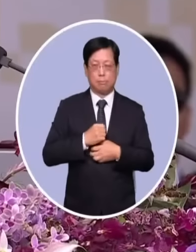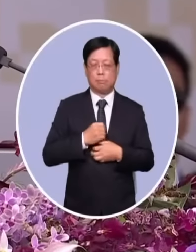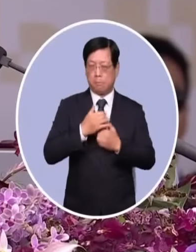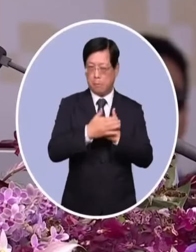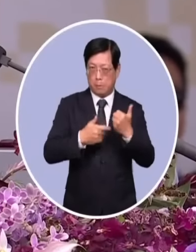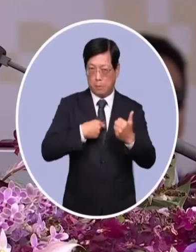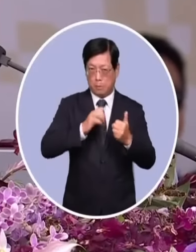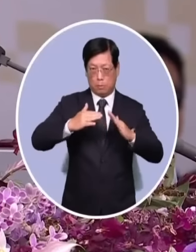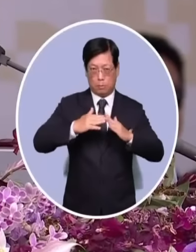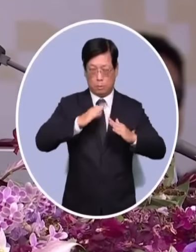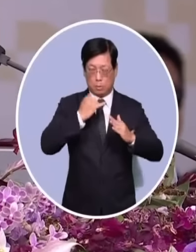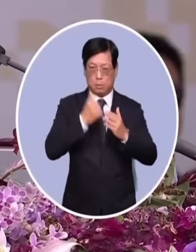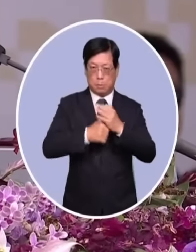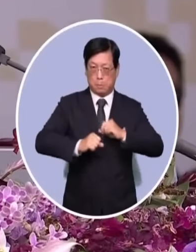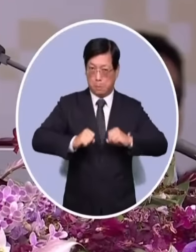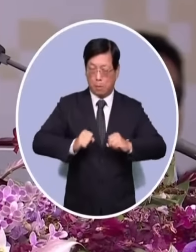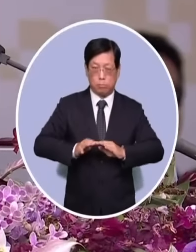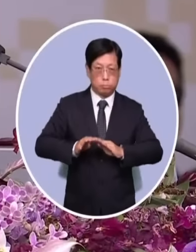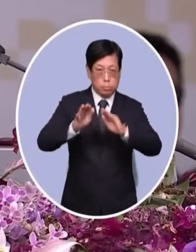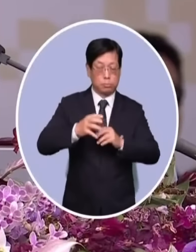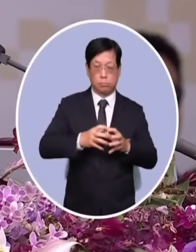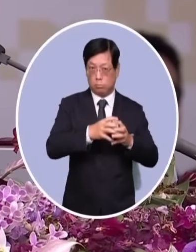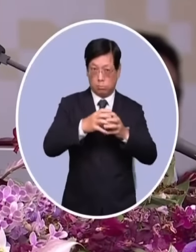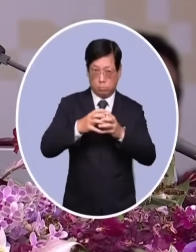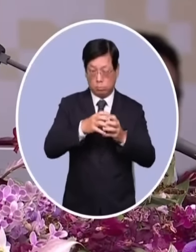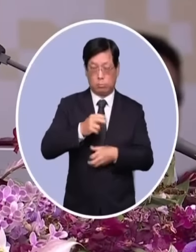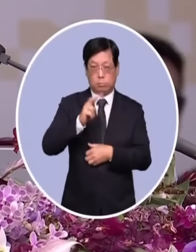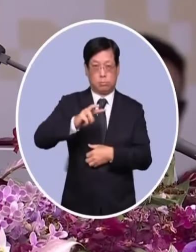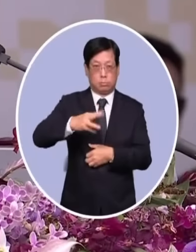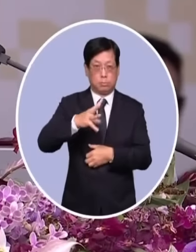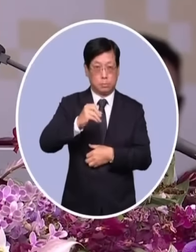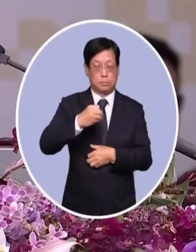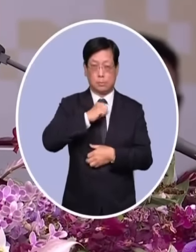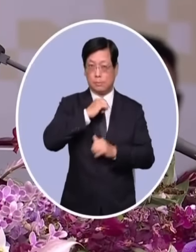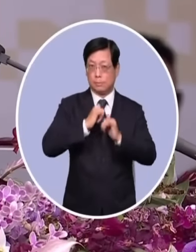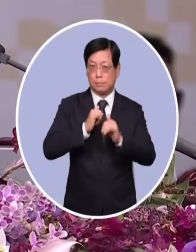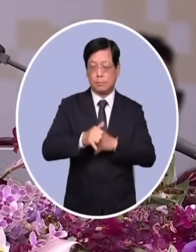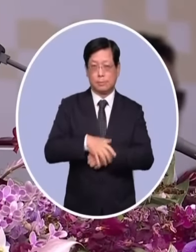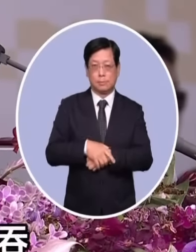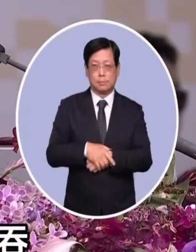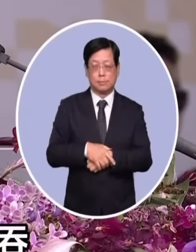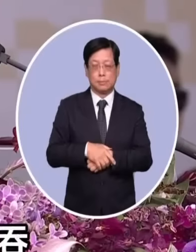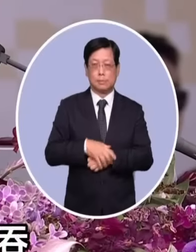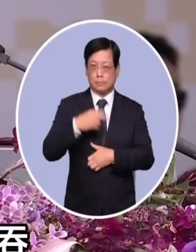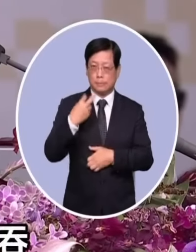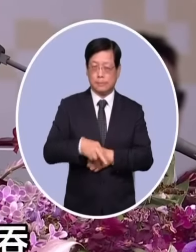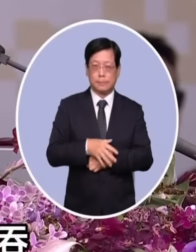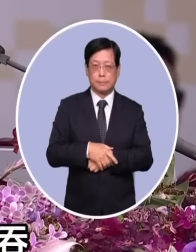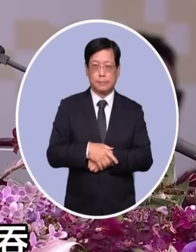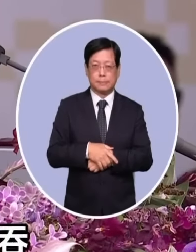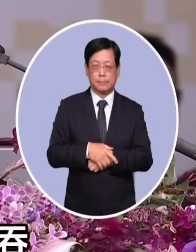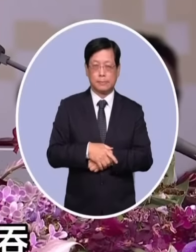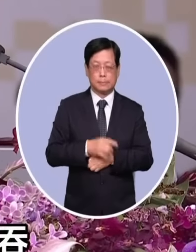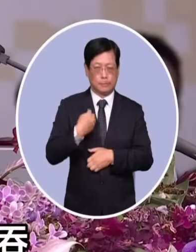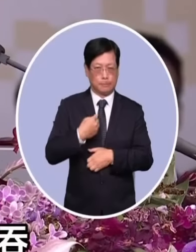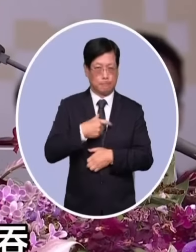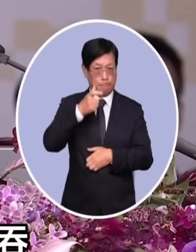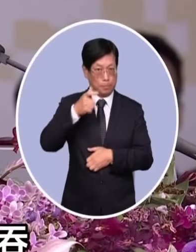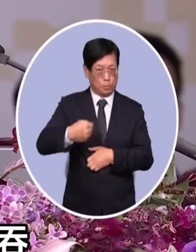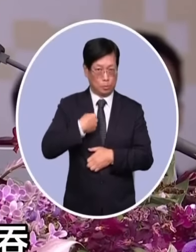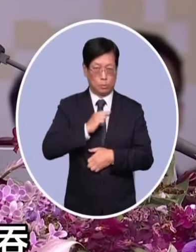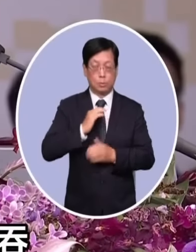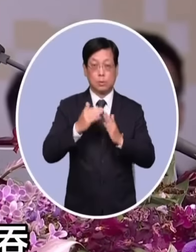家生存发展，团结2300万台湾人民，并且坚持国家